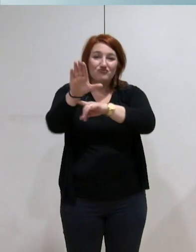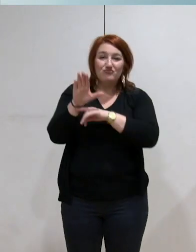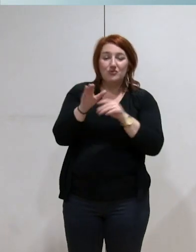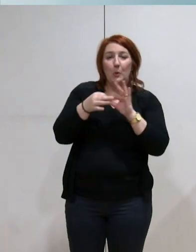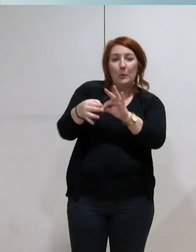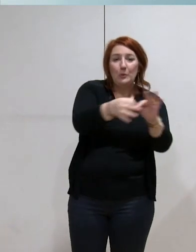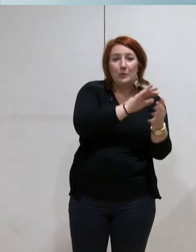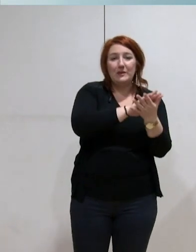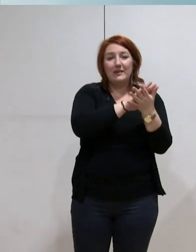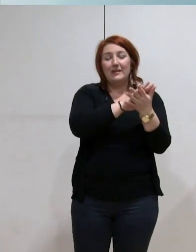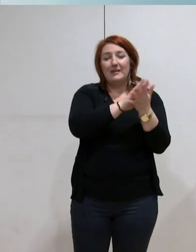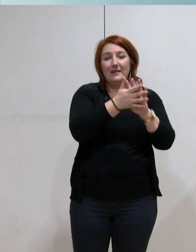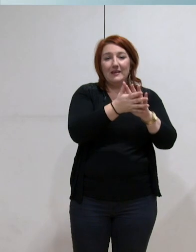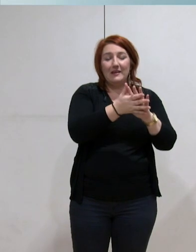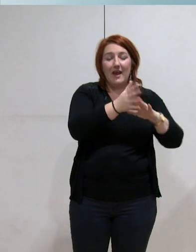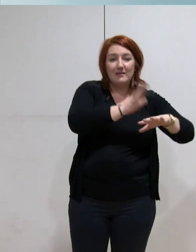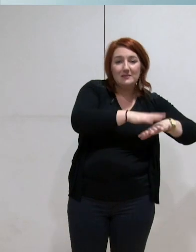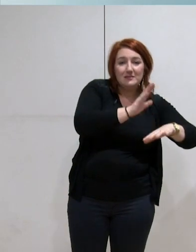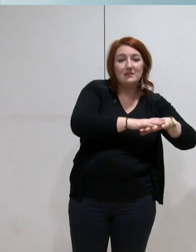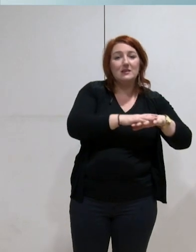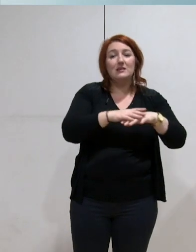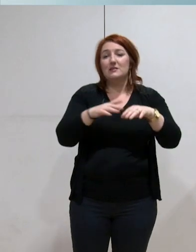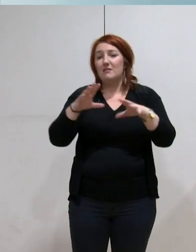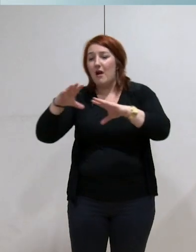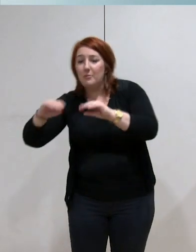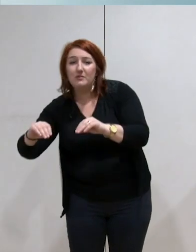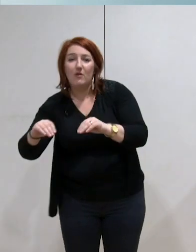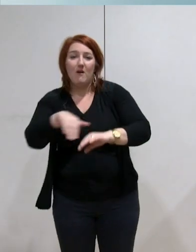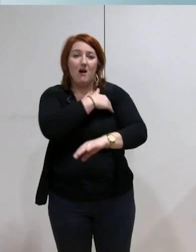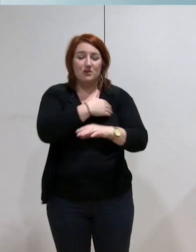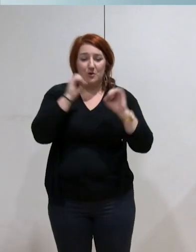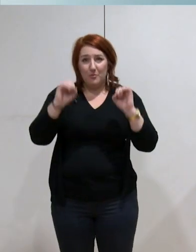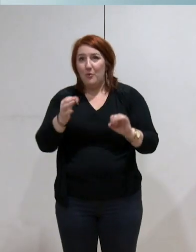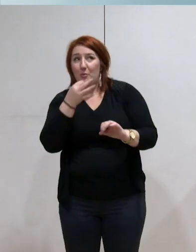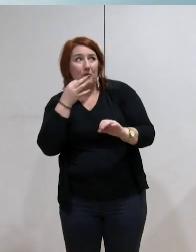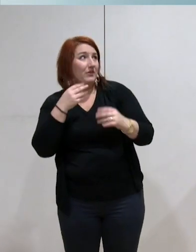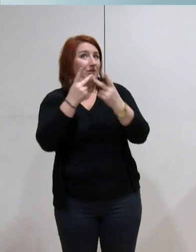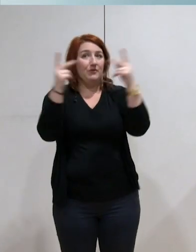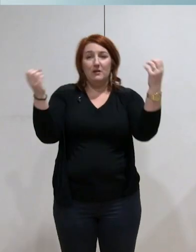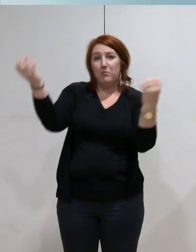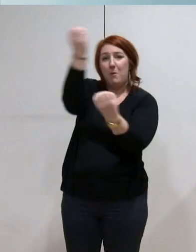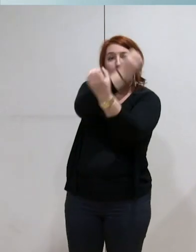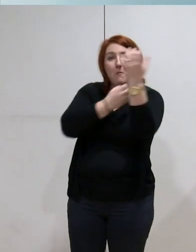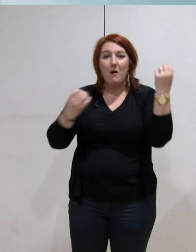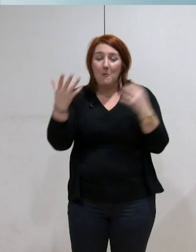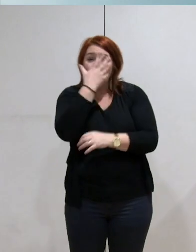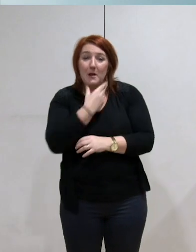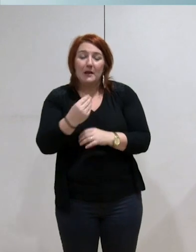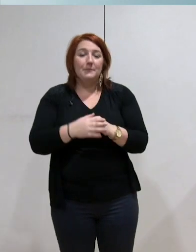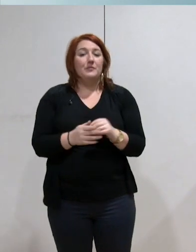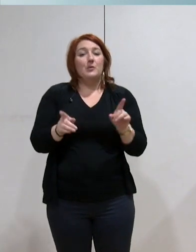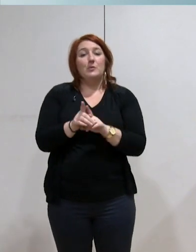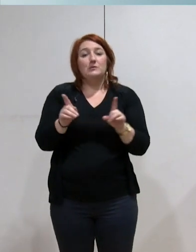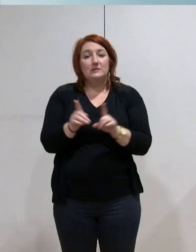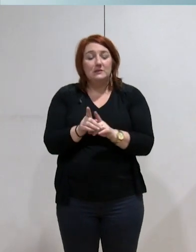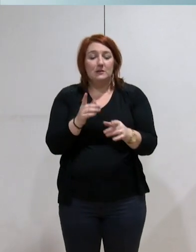travailler ensemble à embellir la ville et puis évidemment la 2e édition de la Fête des tuiles avec sa ruche au